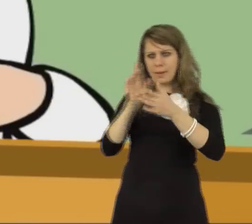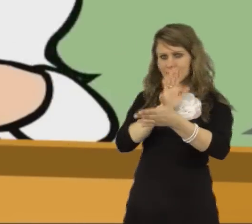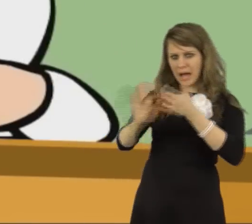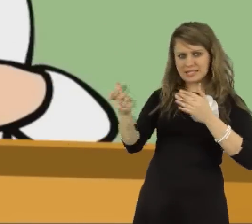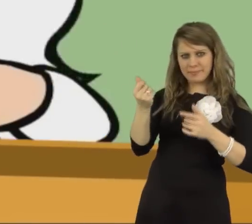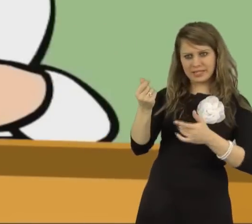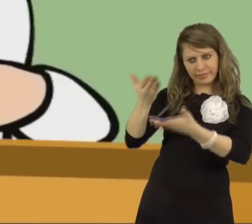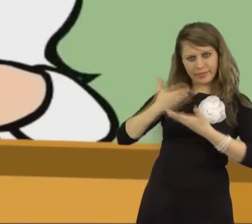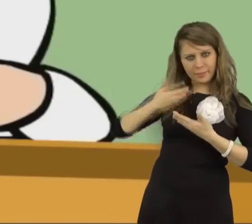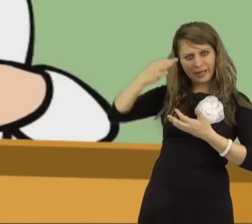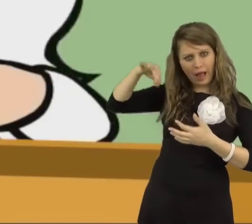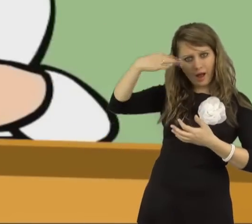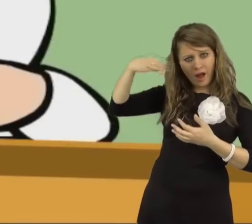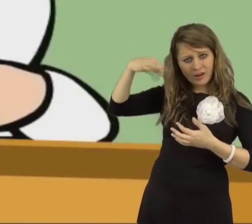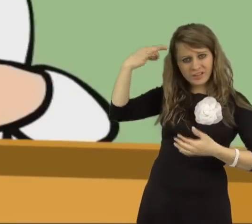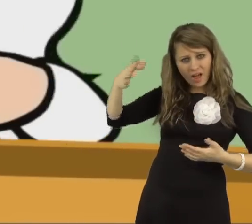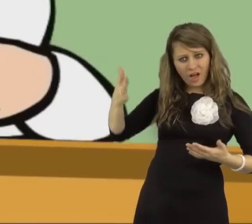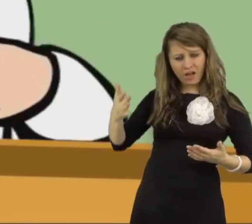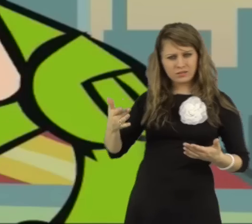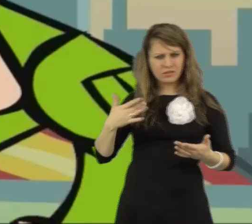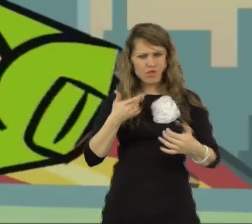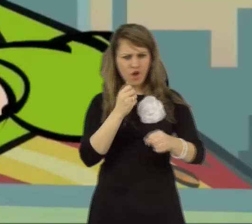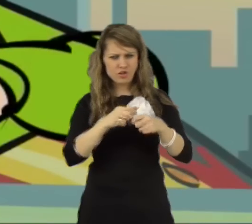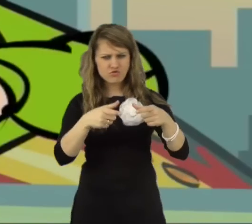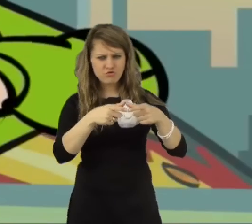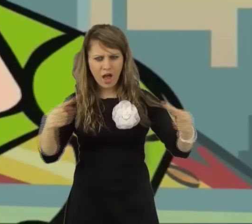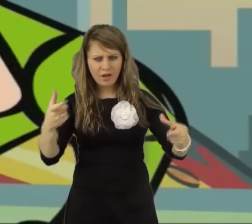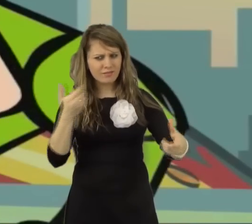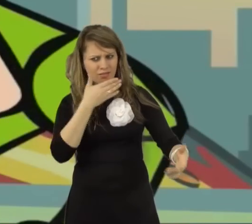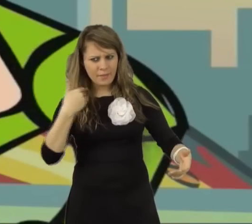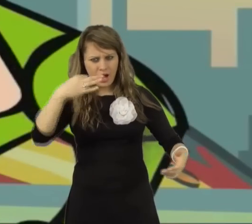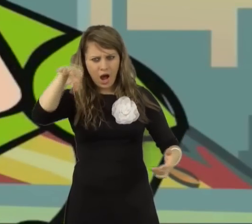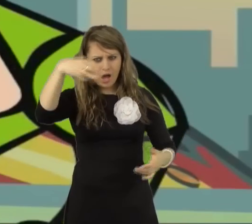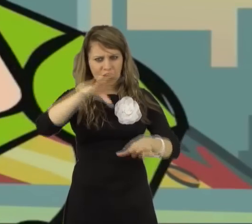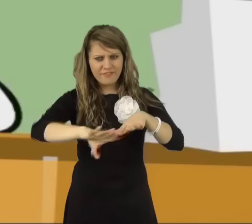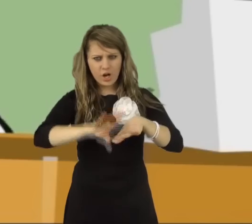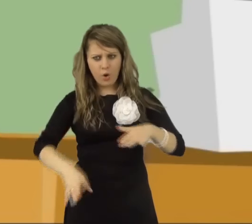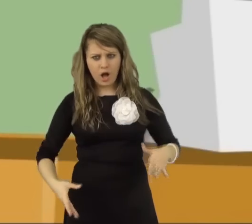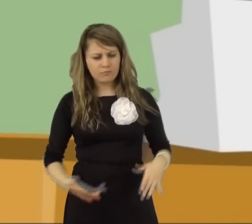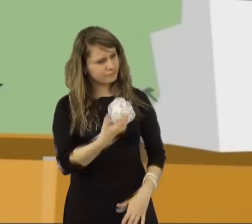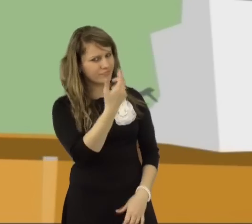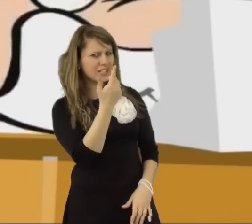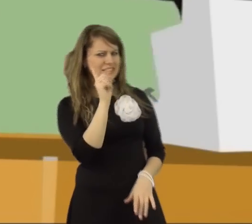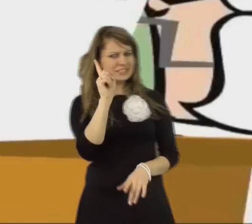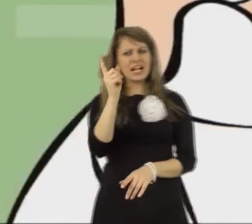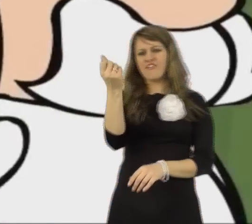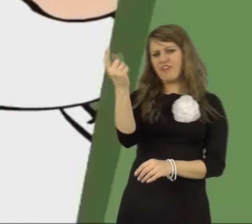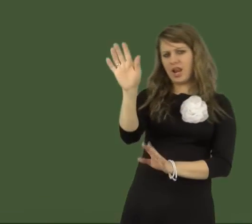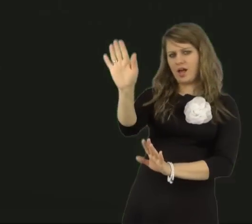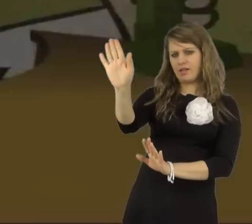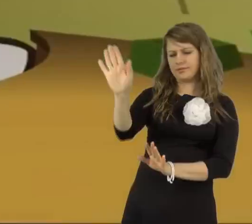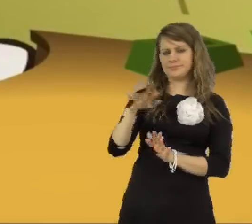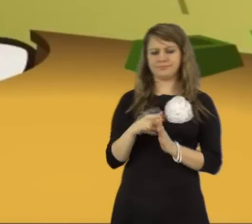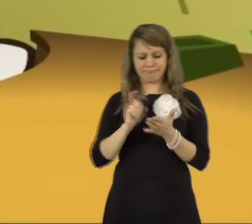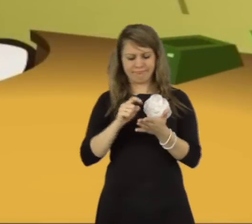pieniędzy chce pan mi zostawić w zamian tę karteczkę? To jest czek, proszę pana, nie żadna karteczka. Momencik.